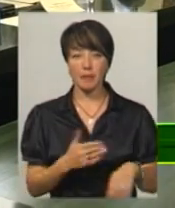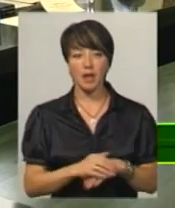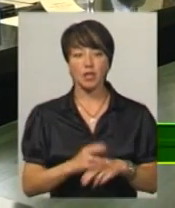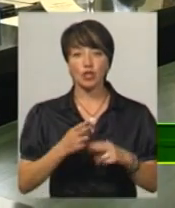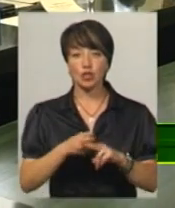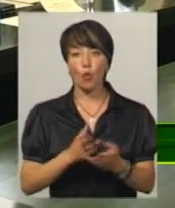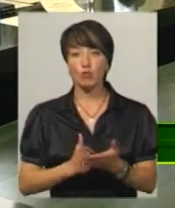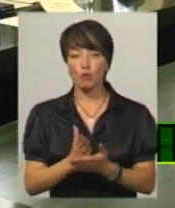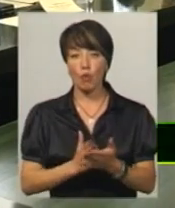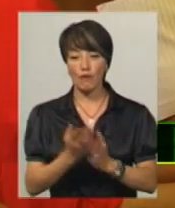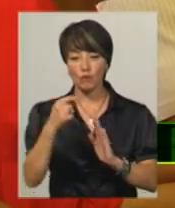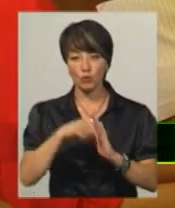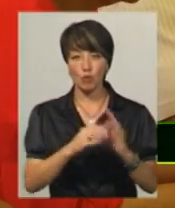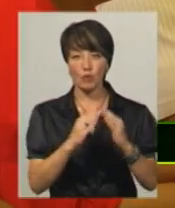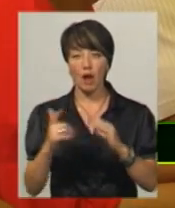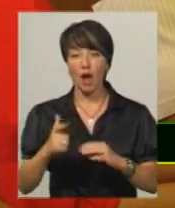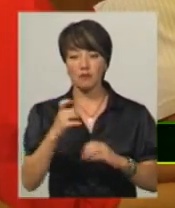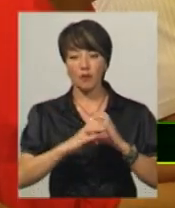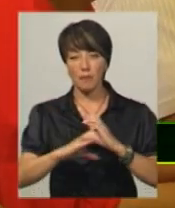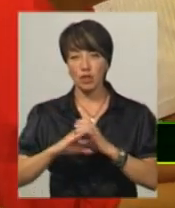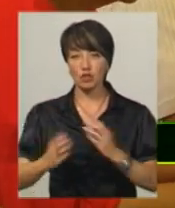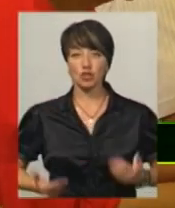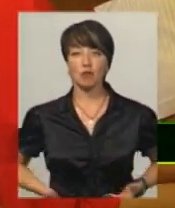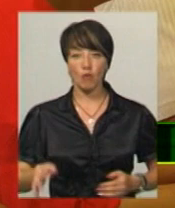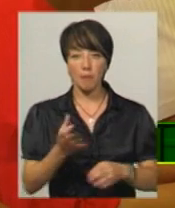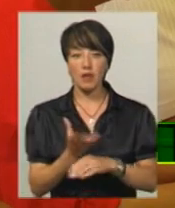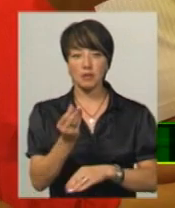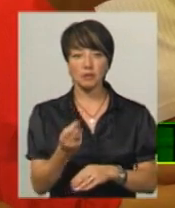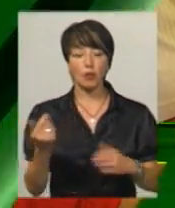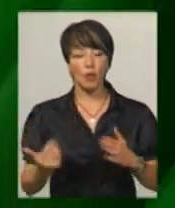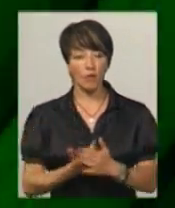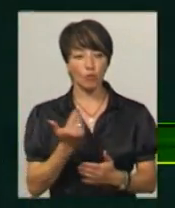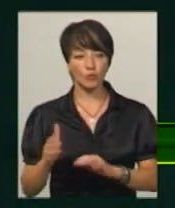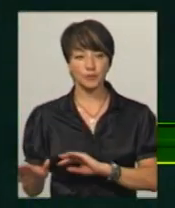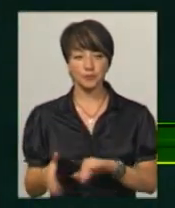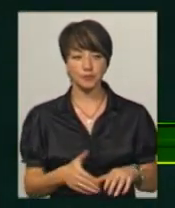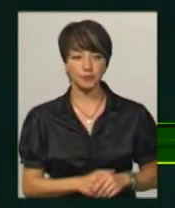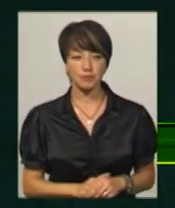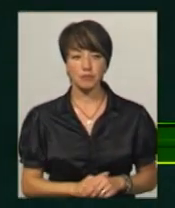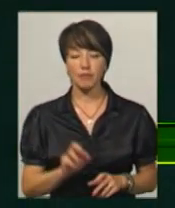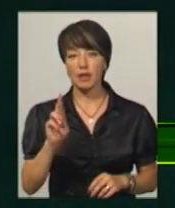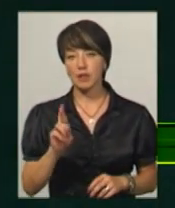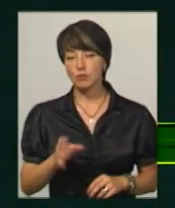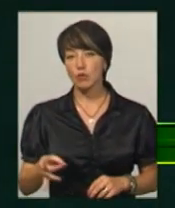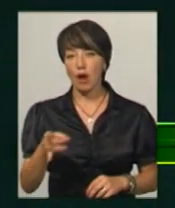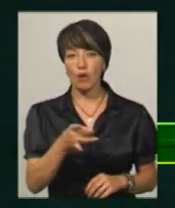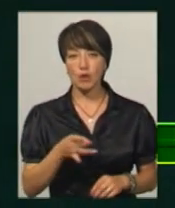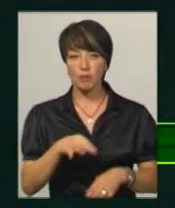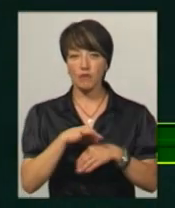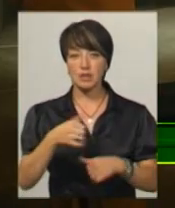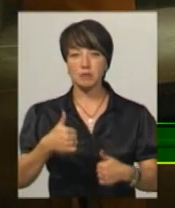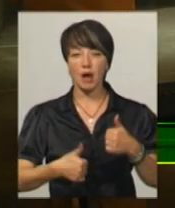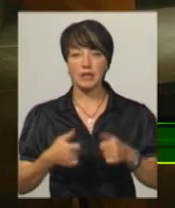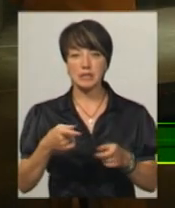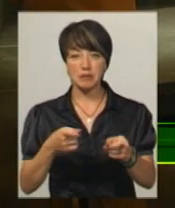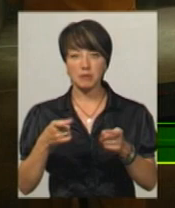технічне обслуговування внутрішньобудинкових газових мереж жителі області платитимуть по-новому. У Ярмолинецькому районі провели змагання